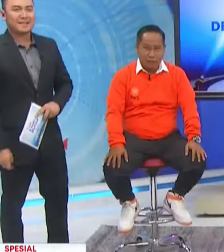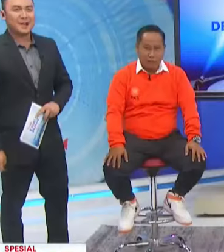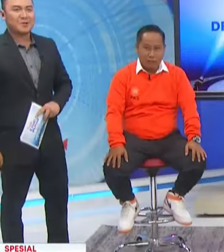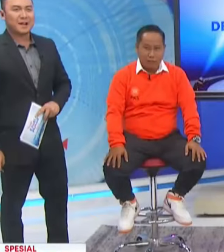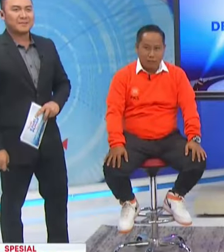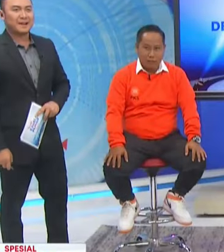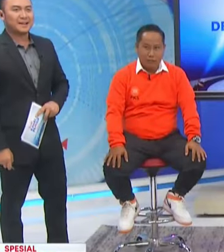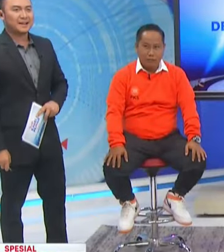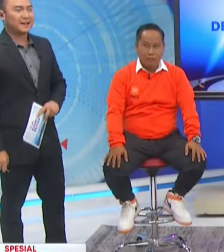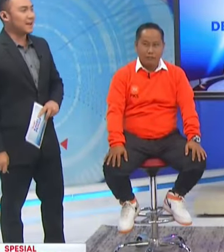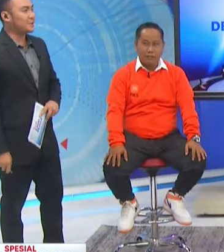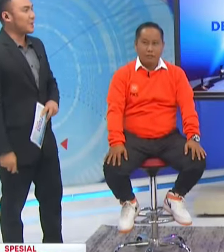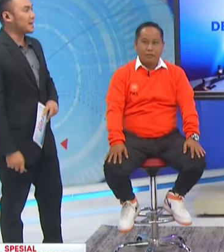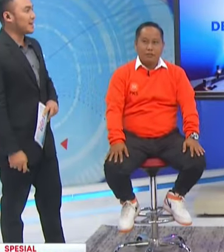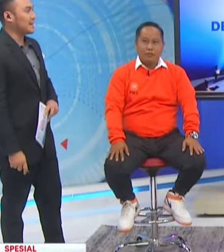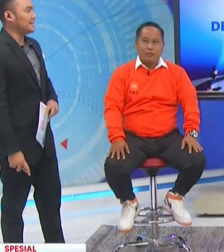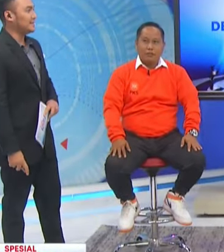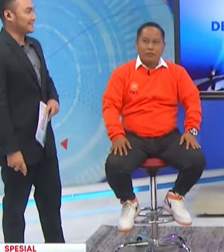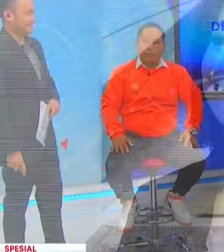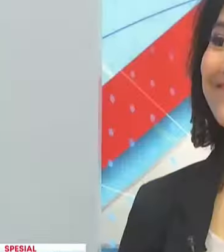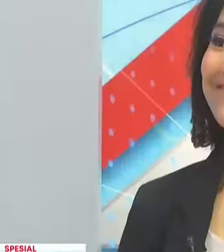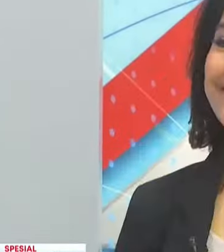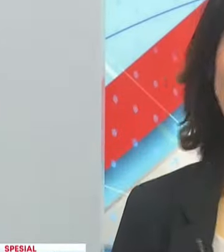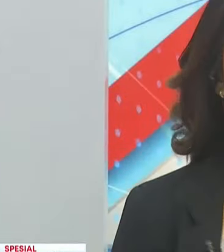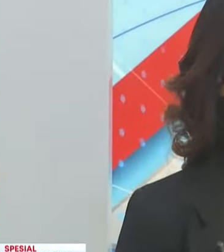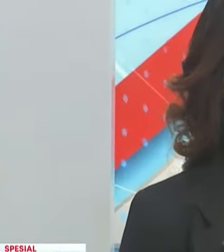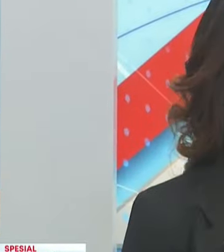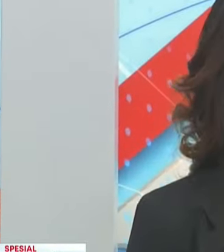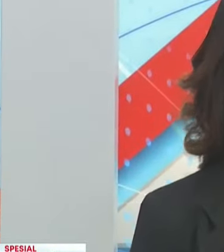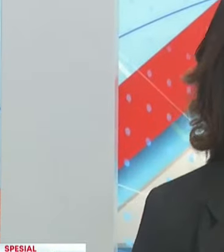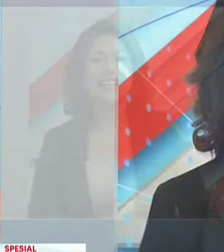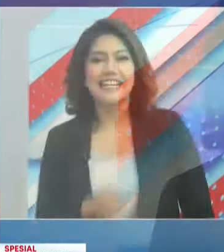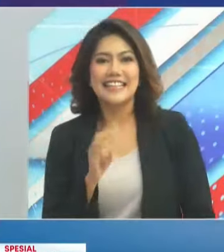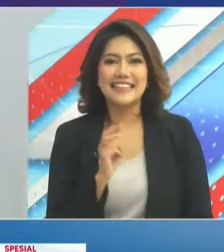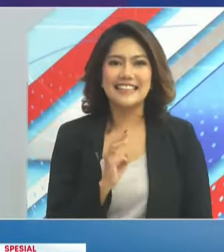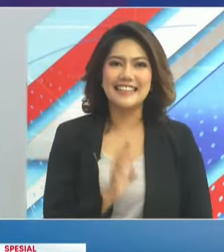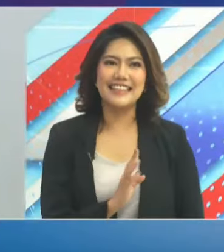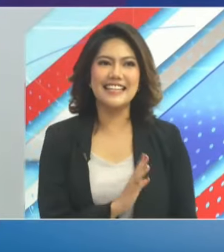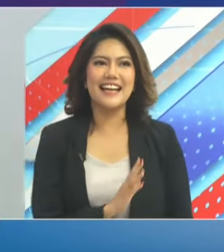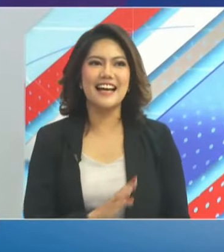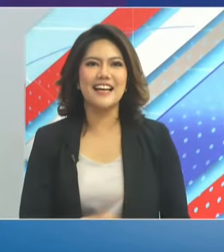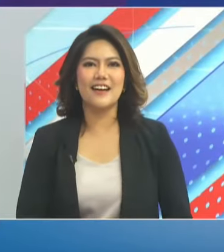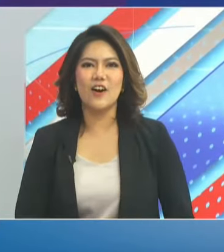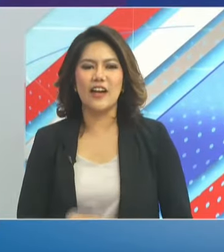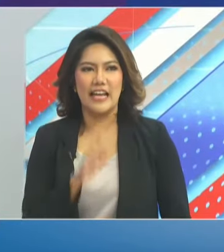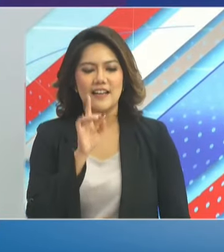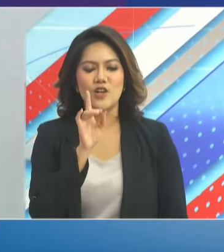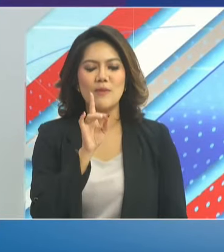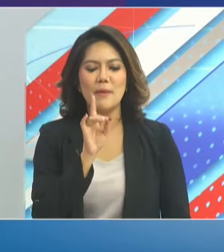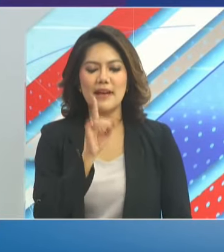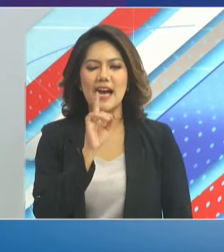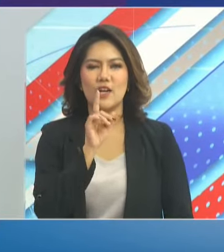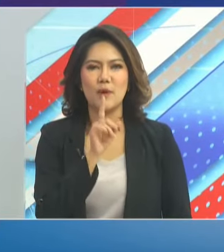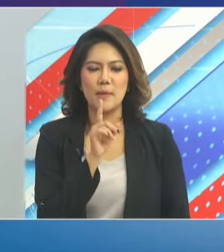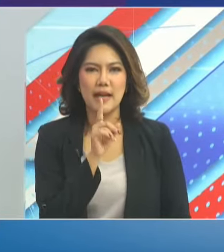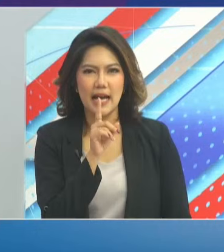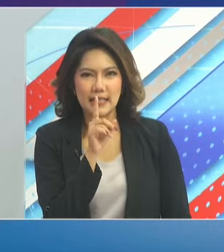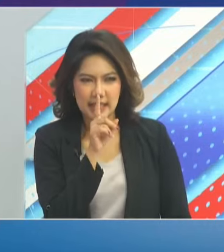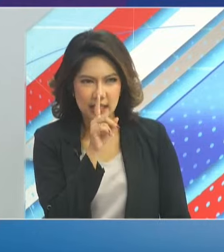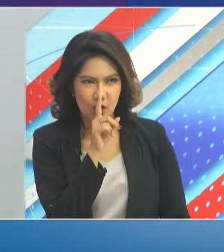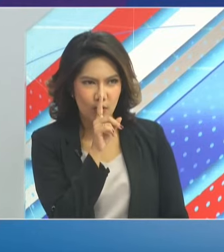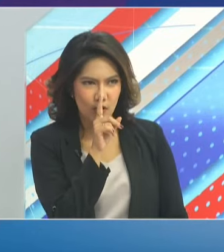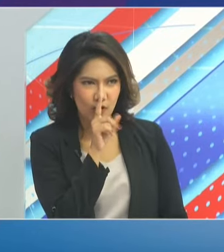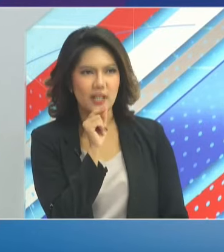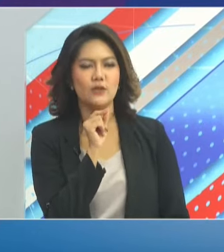lihat pantau Bagaimana kira-kira suasana ya suasana tiga oke rumah pemenangan rumah